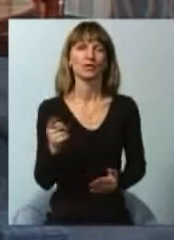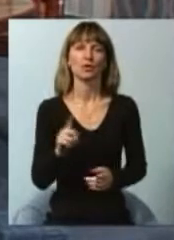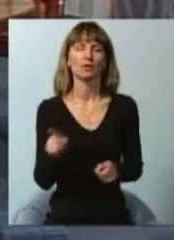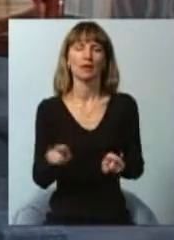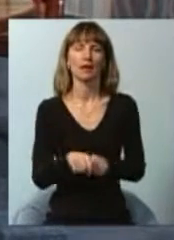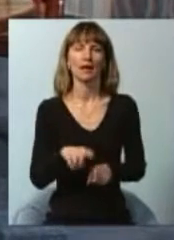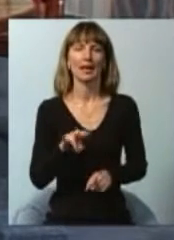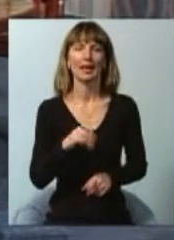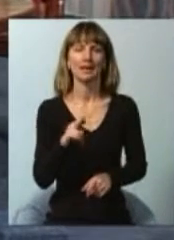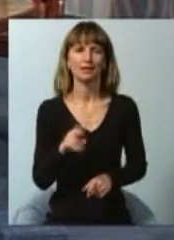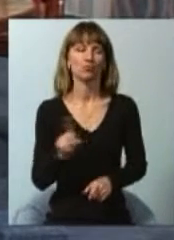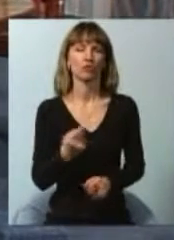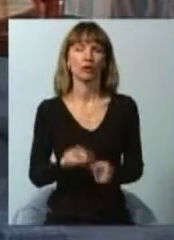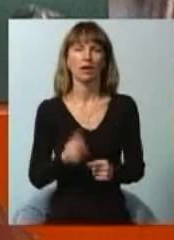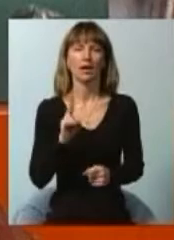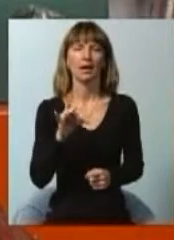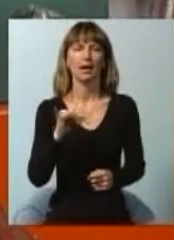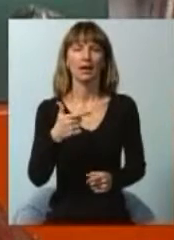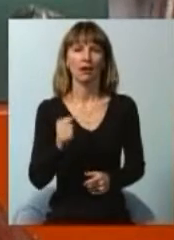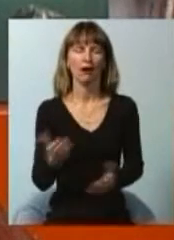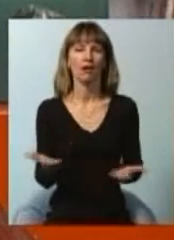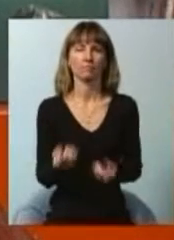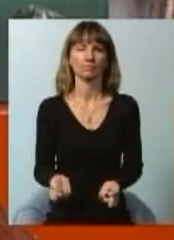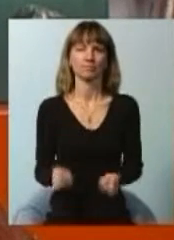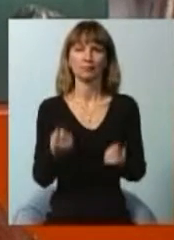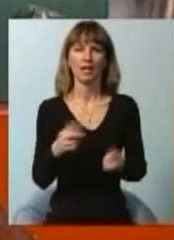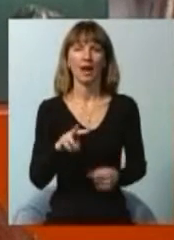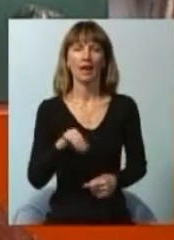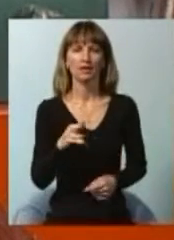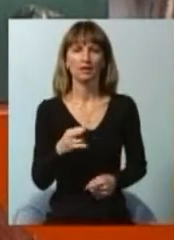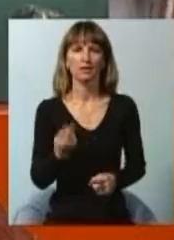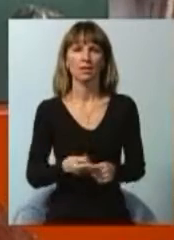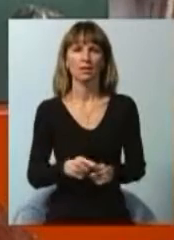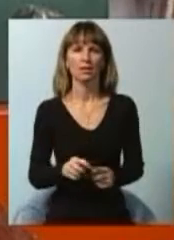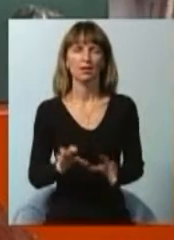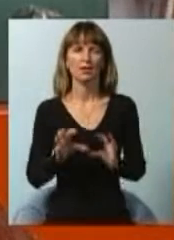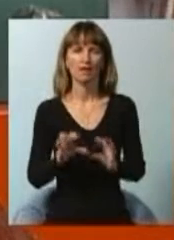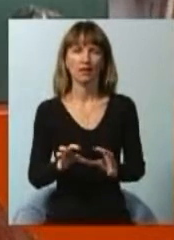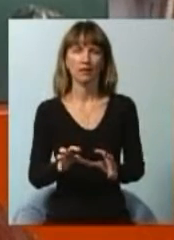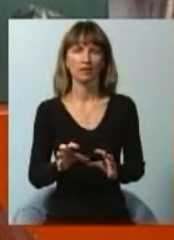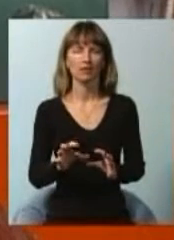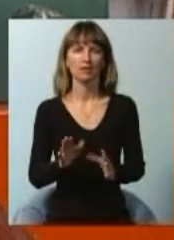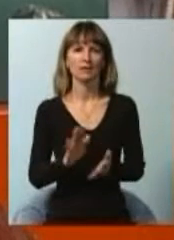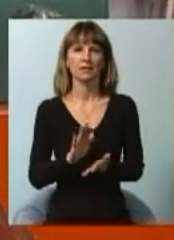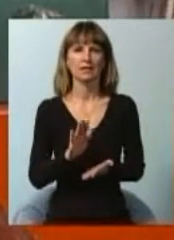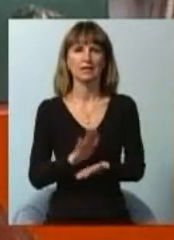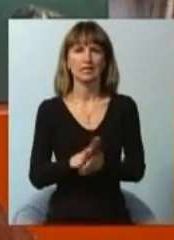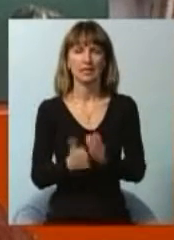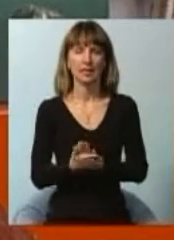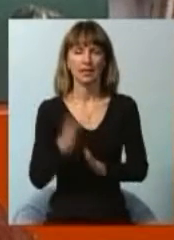що таке крига і як вона утворюється? Лід – це твердий стан води,